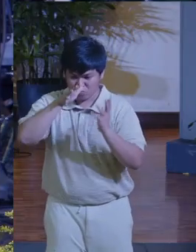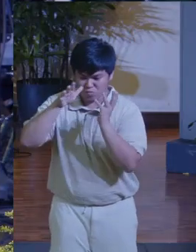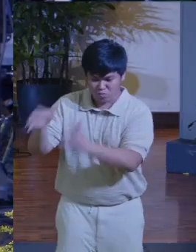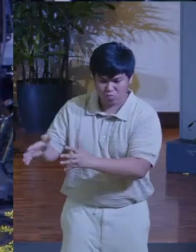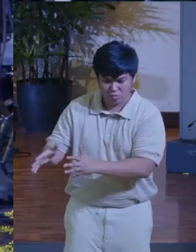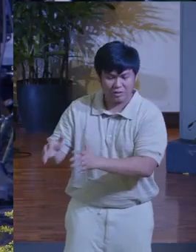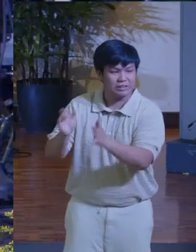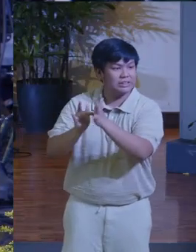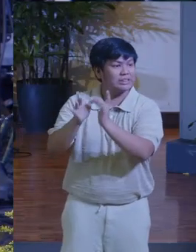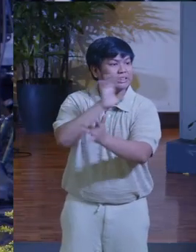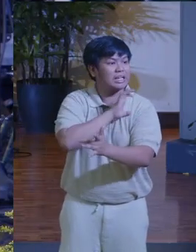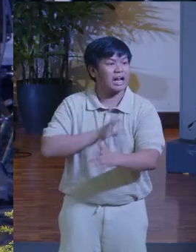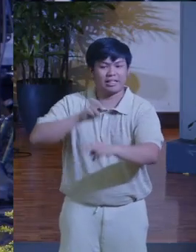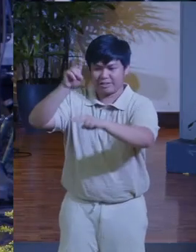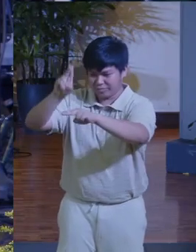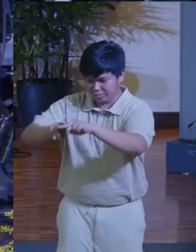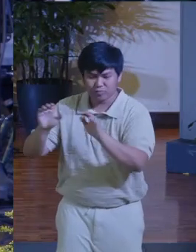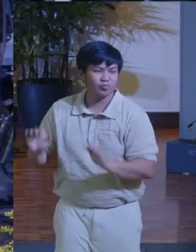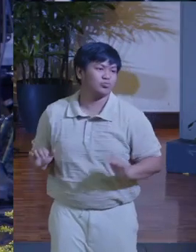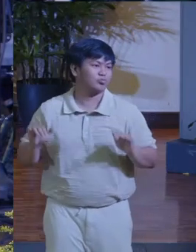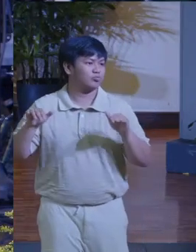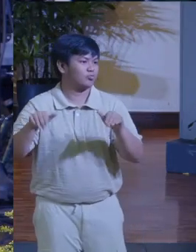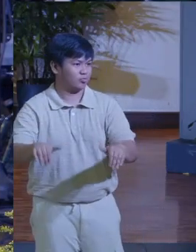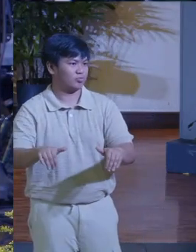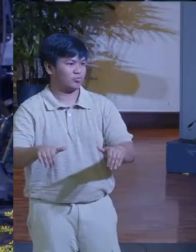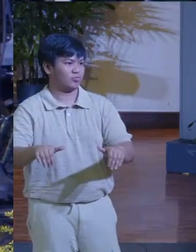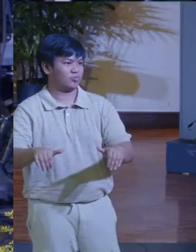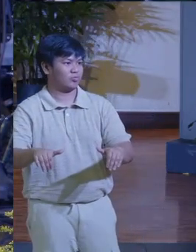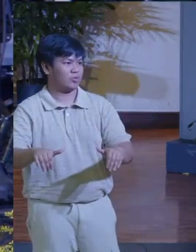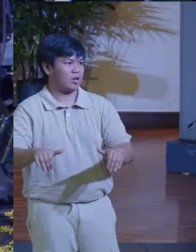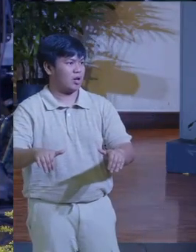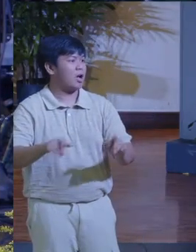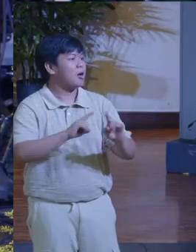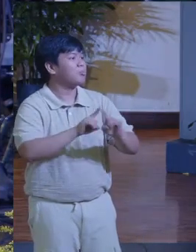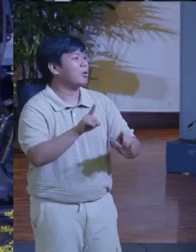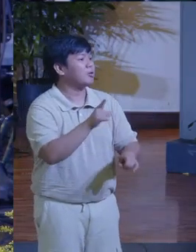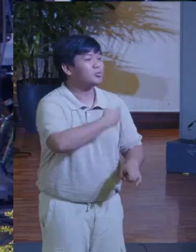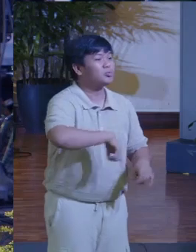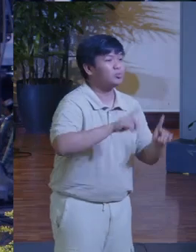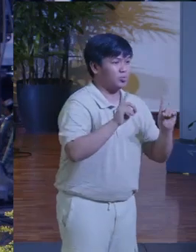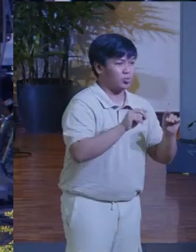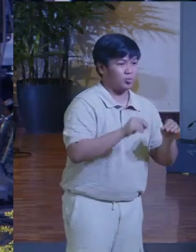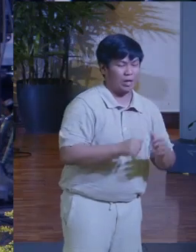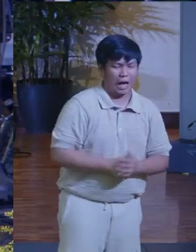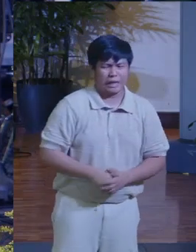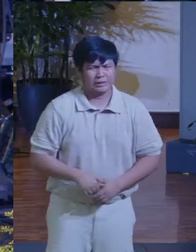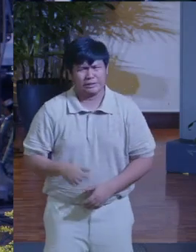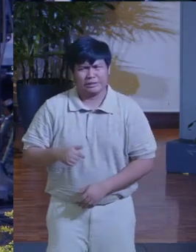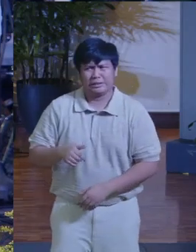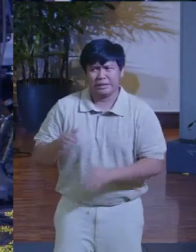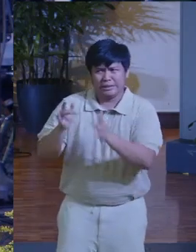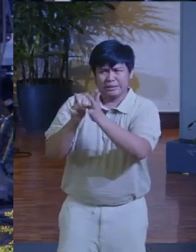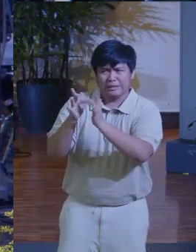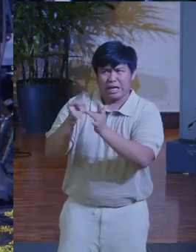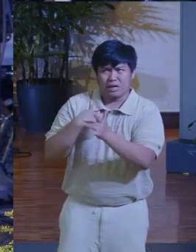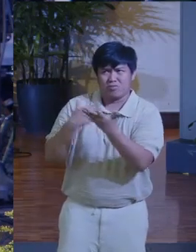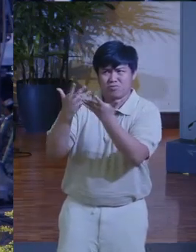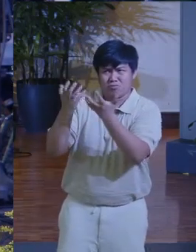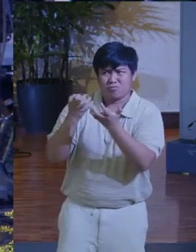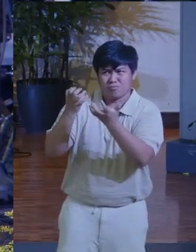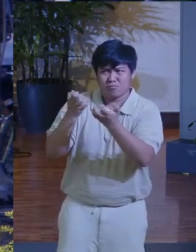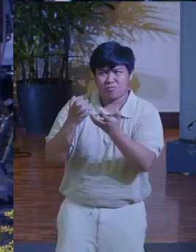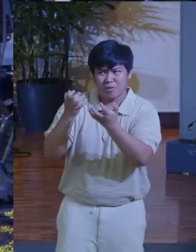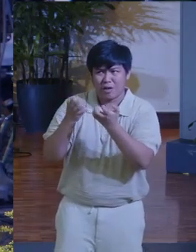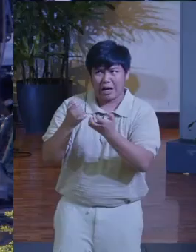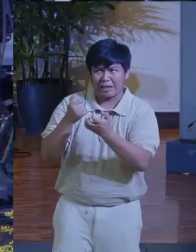lives. Pero madalas po, no, dinidethrone natin siya para masunod ang ating